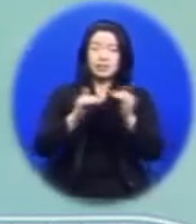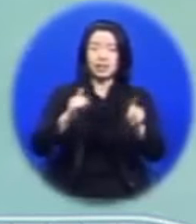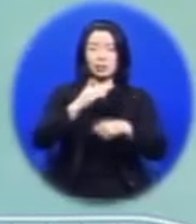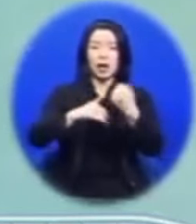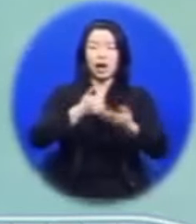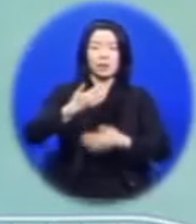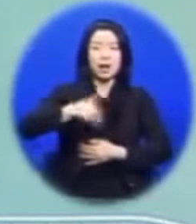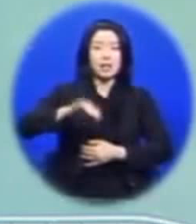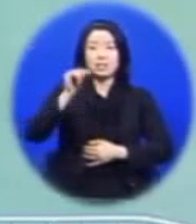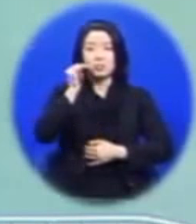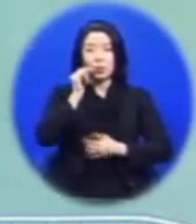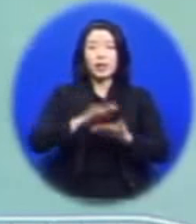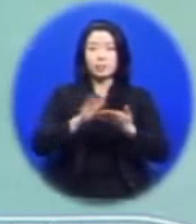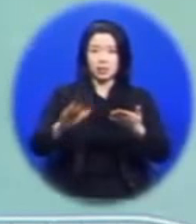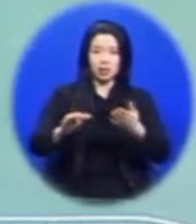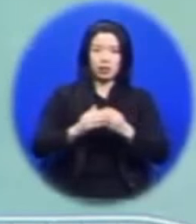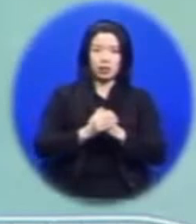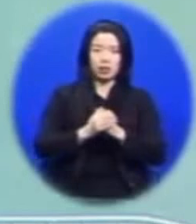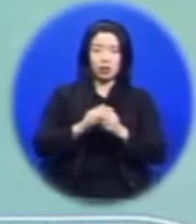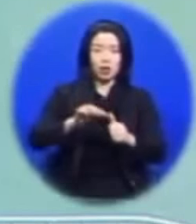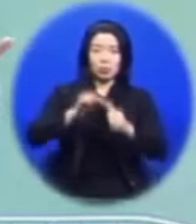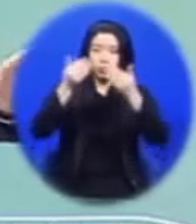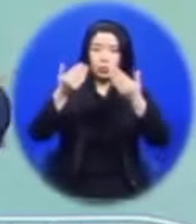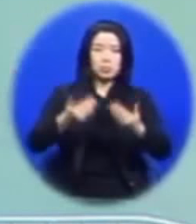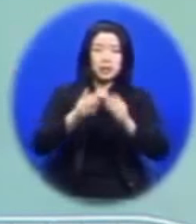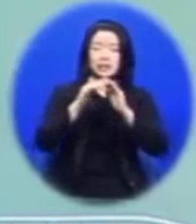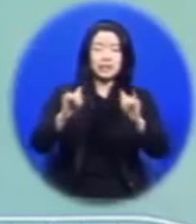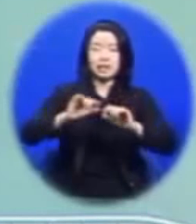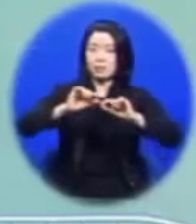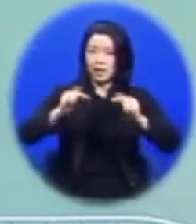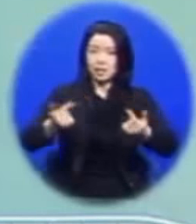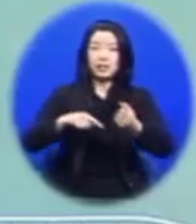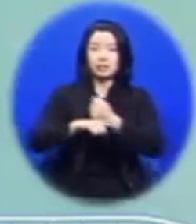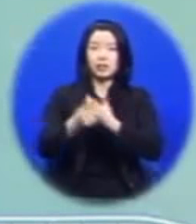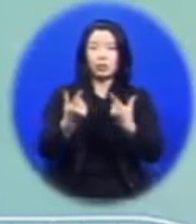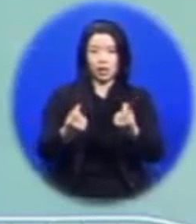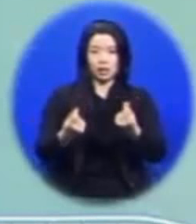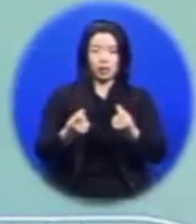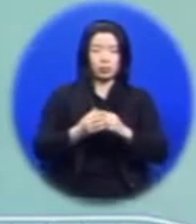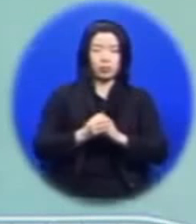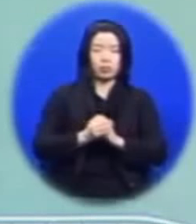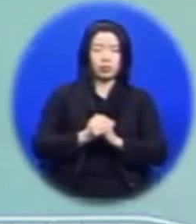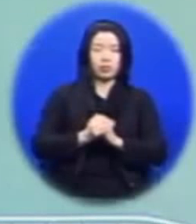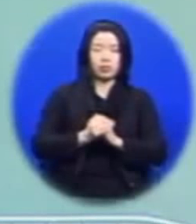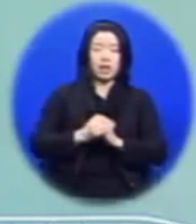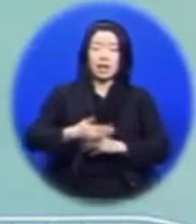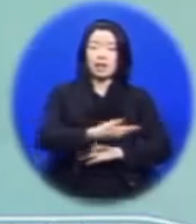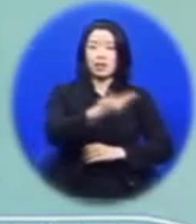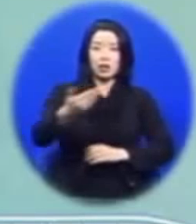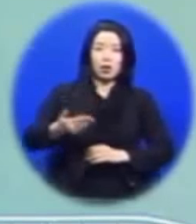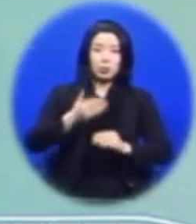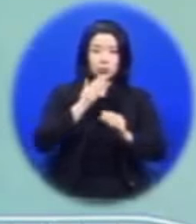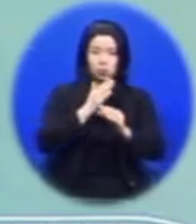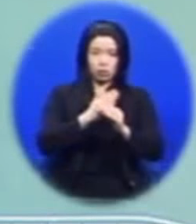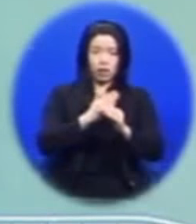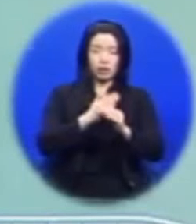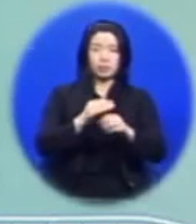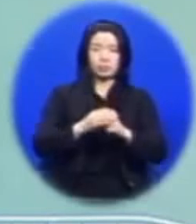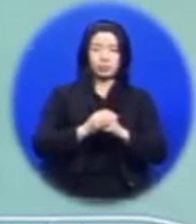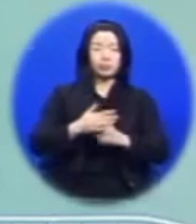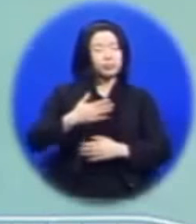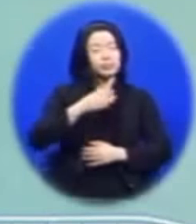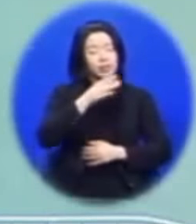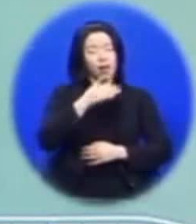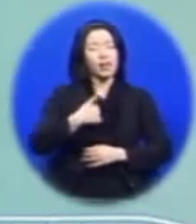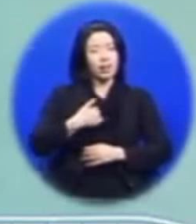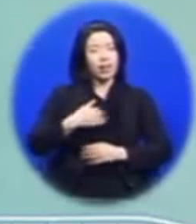알지 못합니다 구원받은 사람이 아니라는 뜻이죠 여러분 중에 아 내가